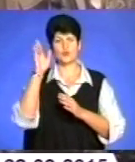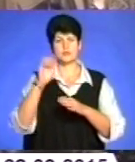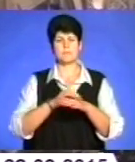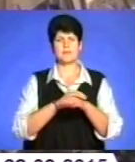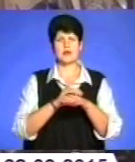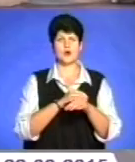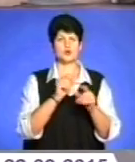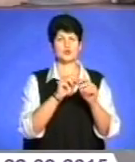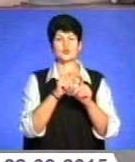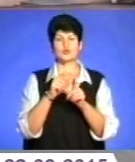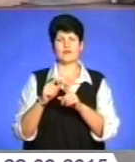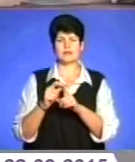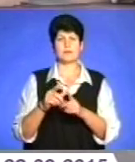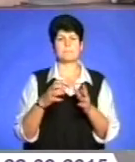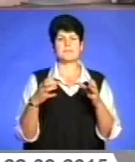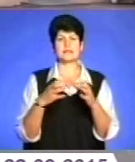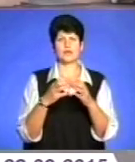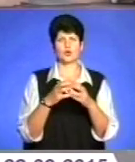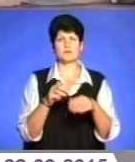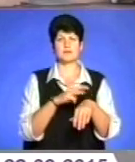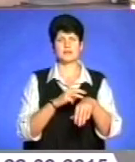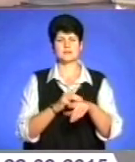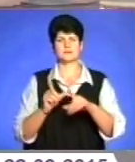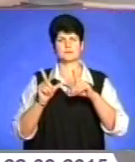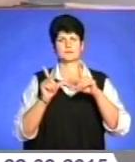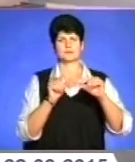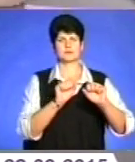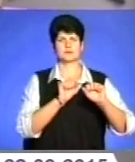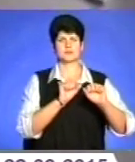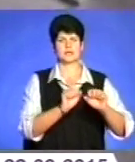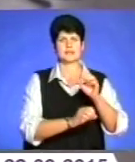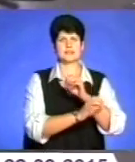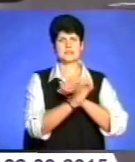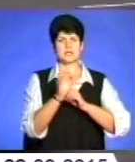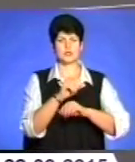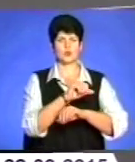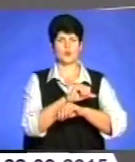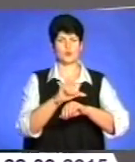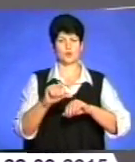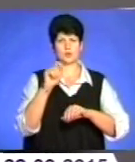священнослужителів батальйон міліції вирушив боронити східні кордони України.